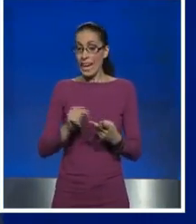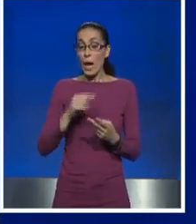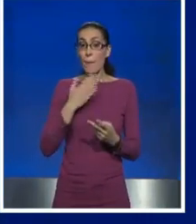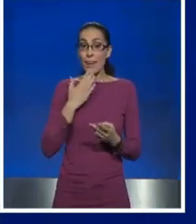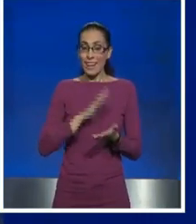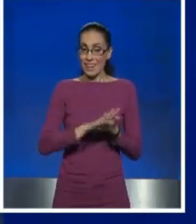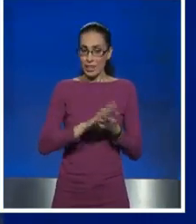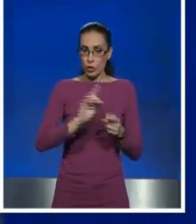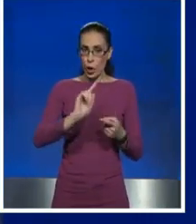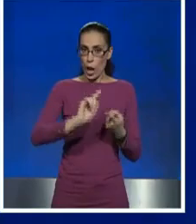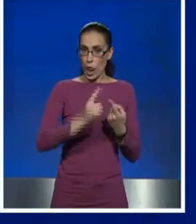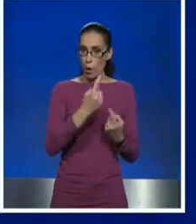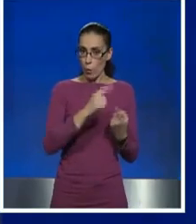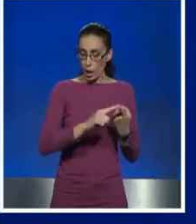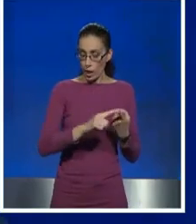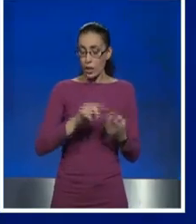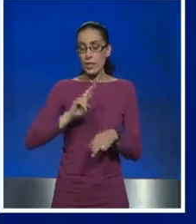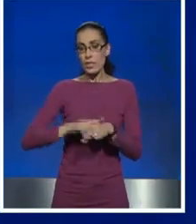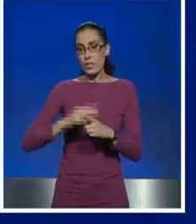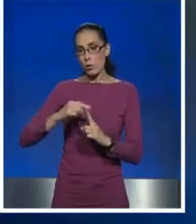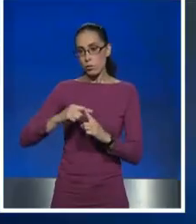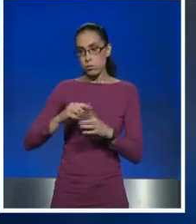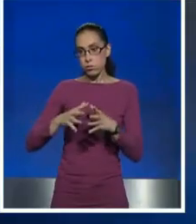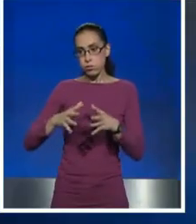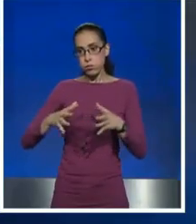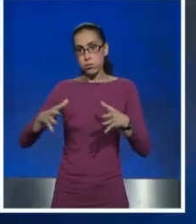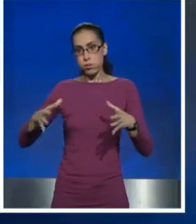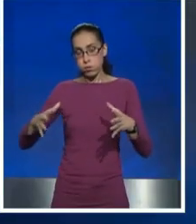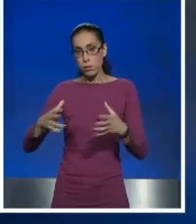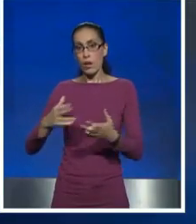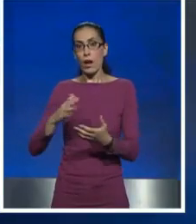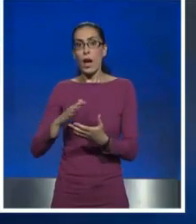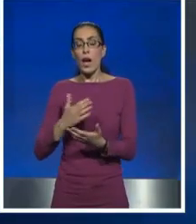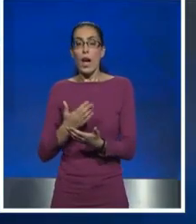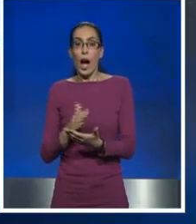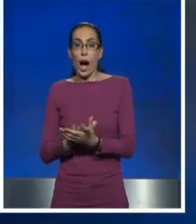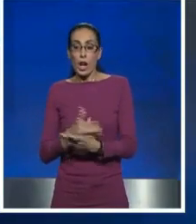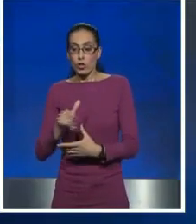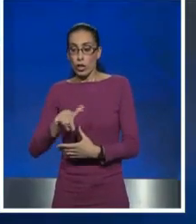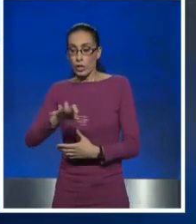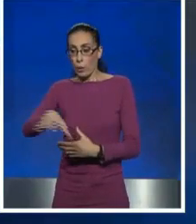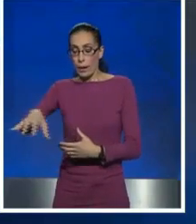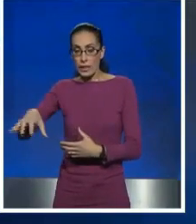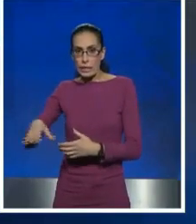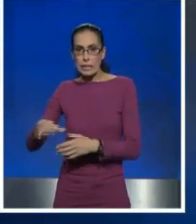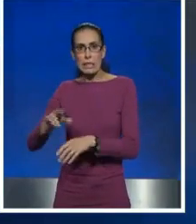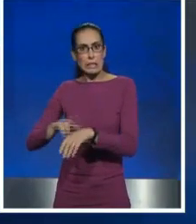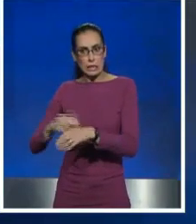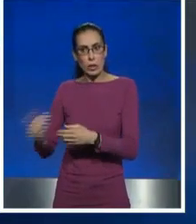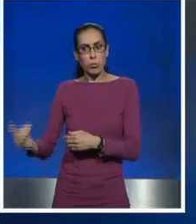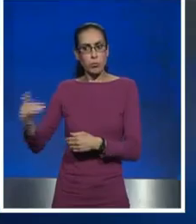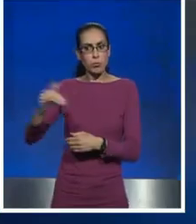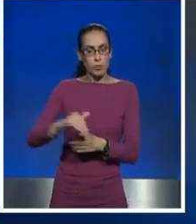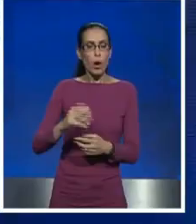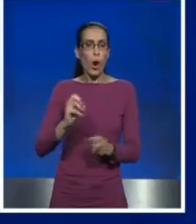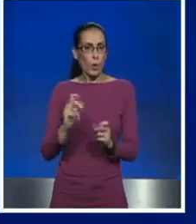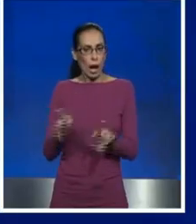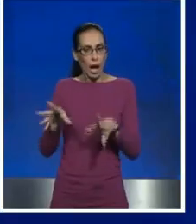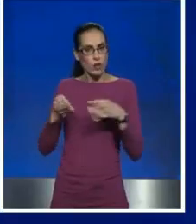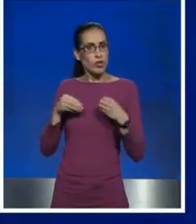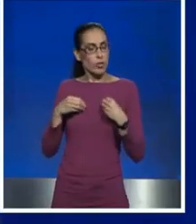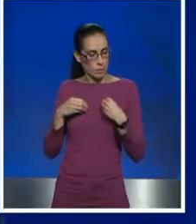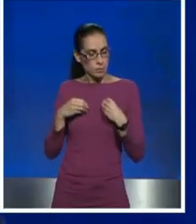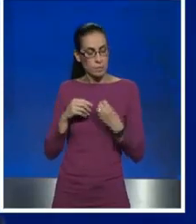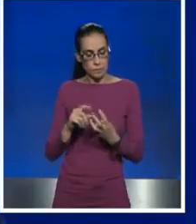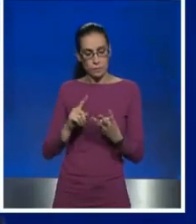xi ftit u ndaħlu pajjiżi oħra jekk dawk il-pajjiżi jikkwalifikaw biex jidħlu. It-tielet waħda bħal